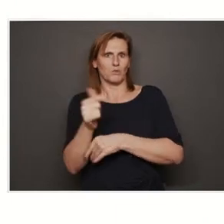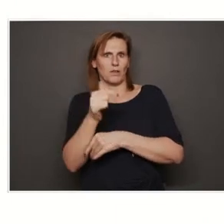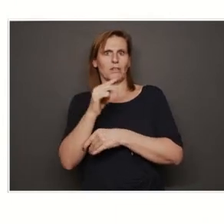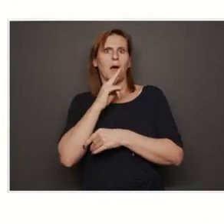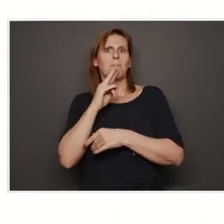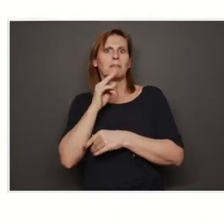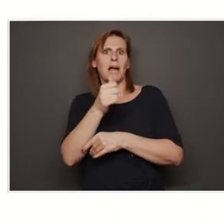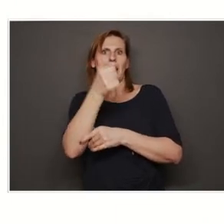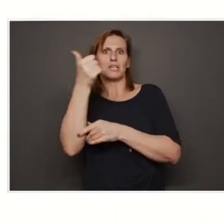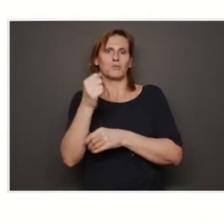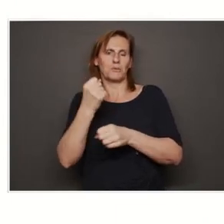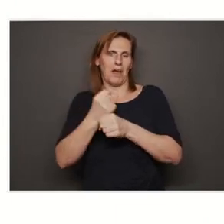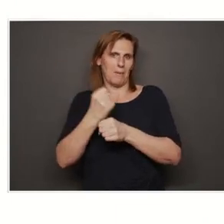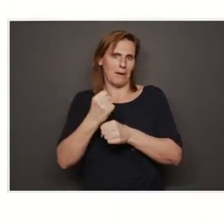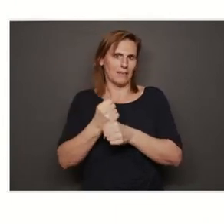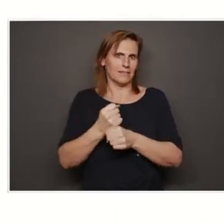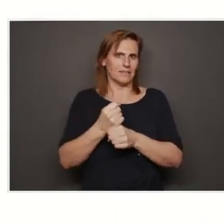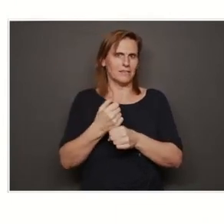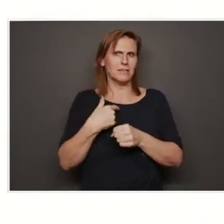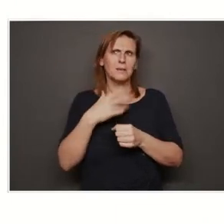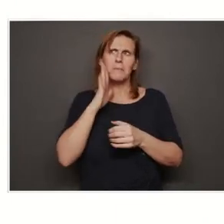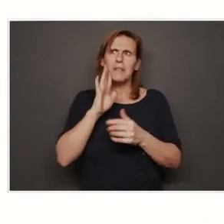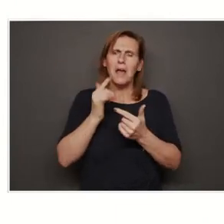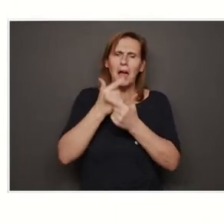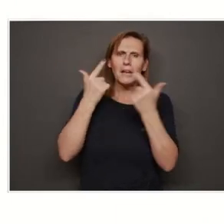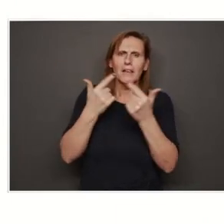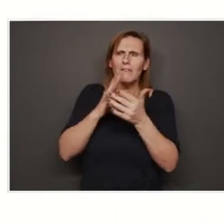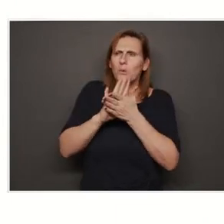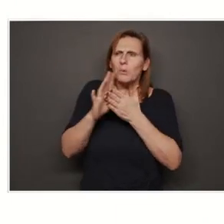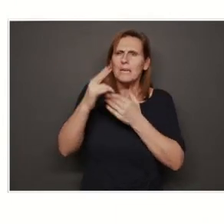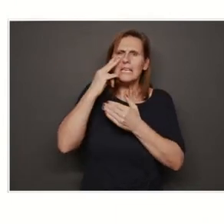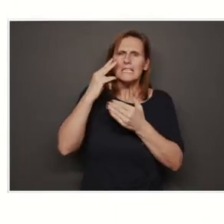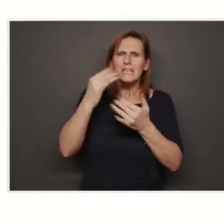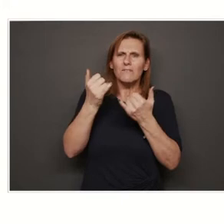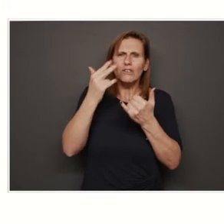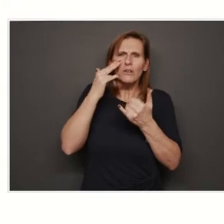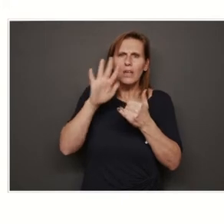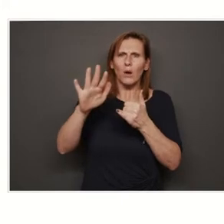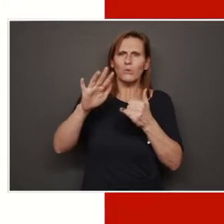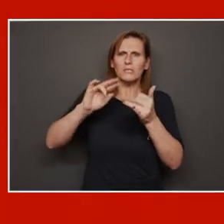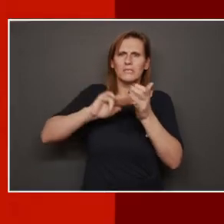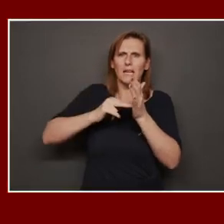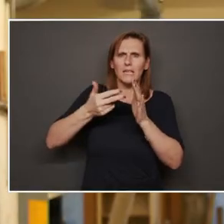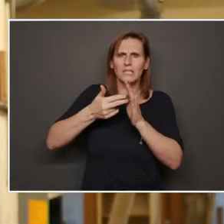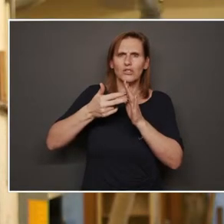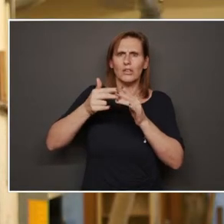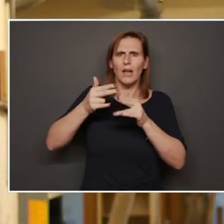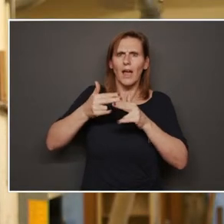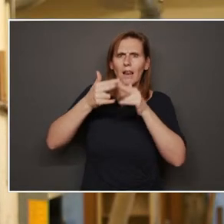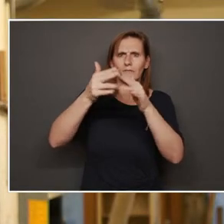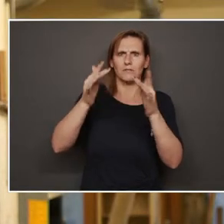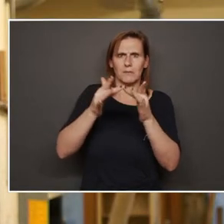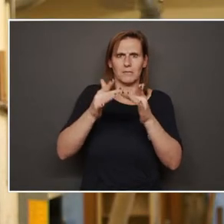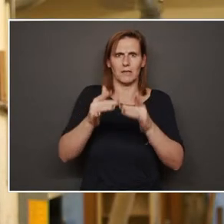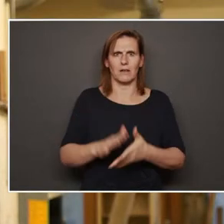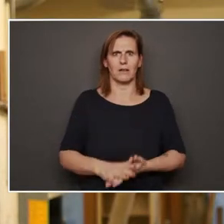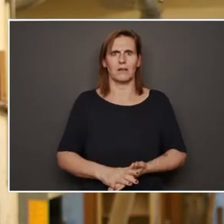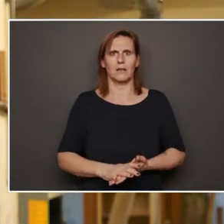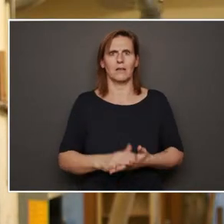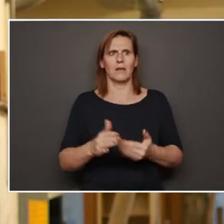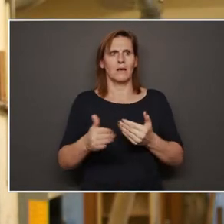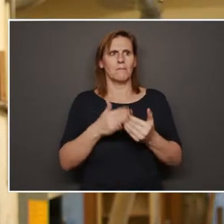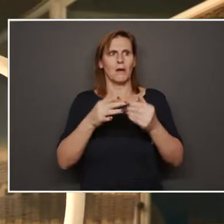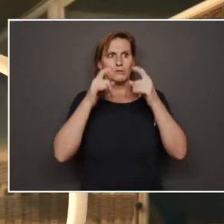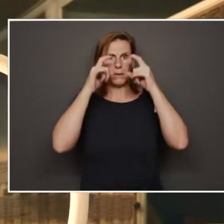Erkläre jemandem, der es noch nie gesehen hat, dein technisches Hilfsmittel. Meine technischen Hilfsmittel sind unter anderem die Brille,